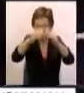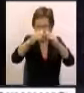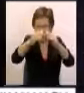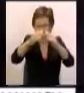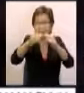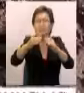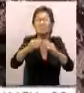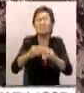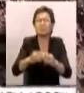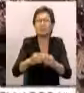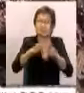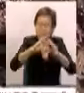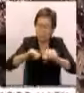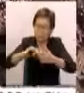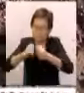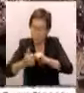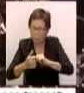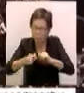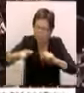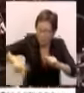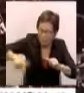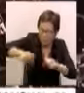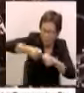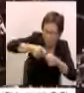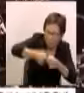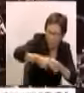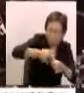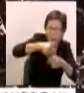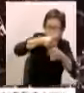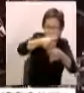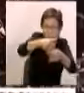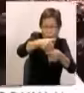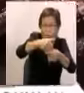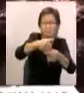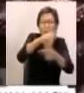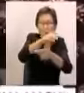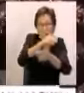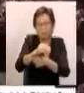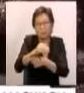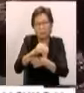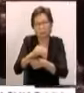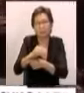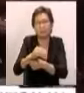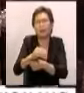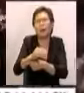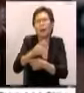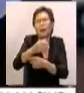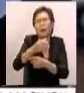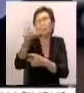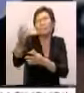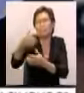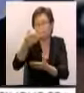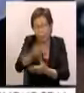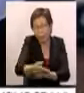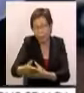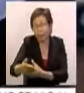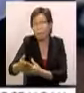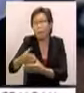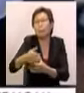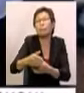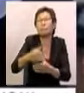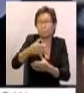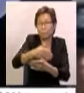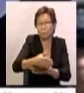beliau, menyelesaikan masalah kelewatan bayaran alam sara hidup dan hasil peneroka. Menerusi